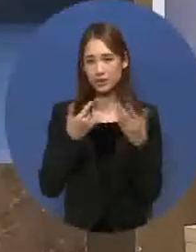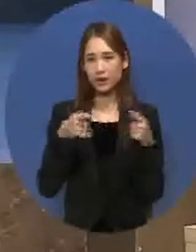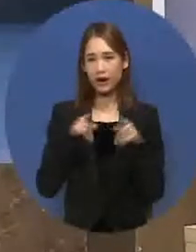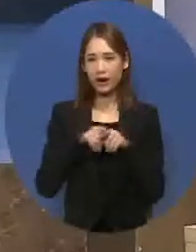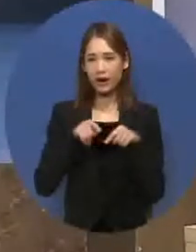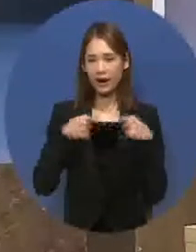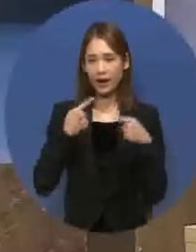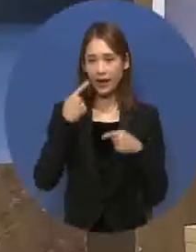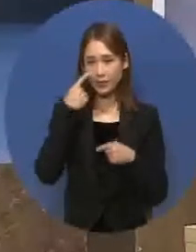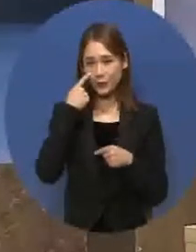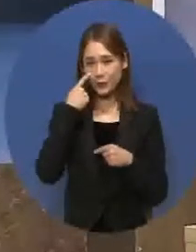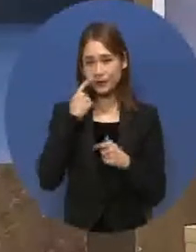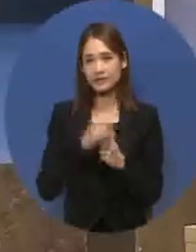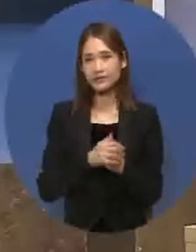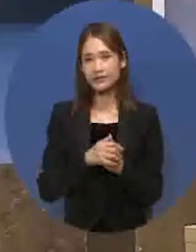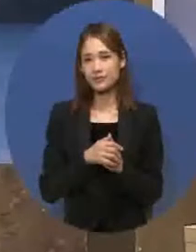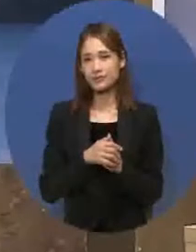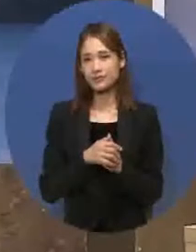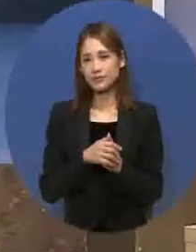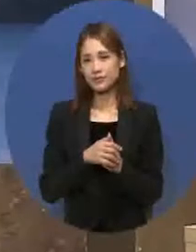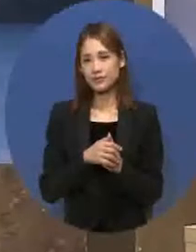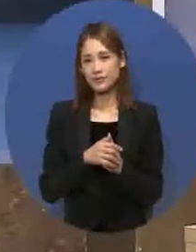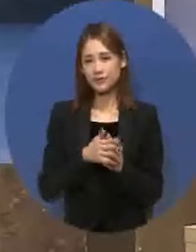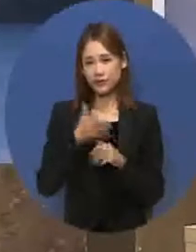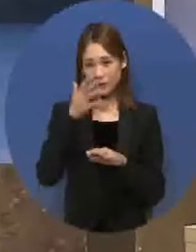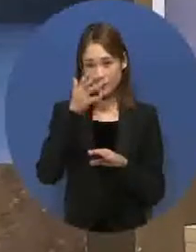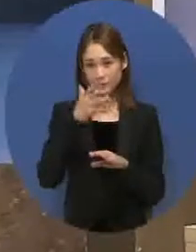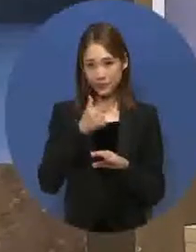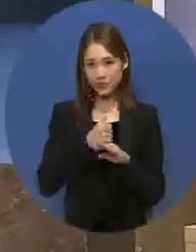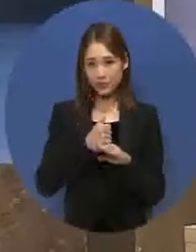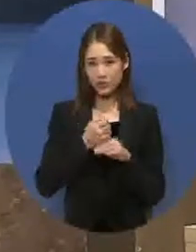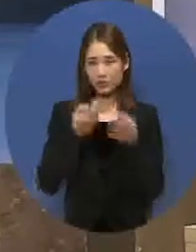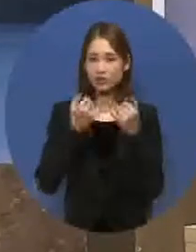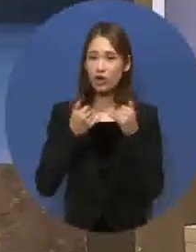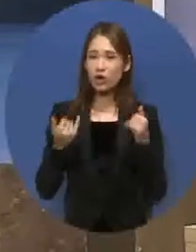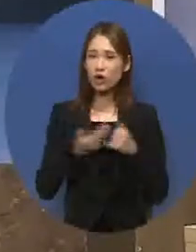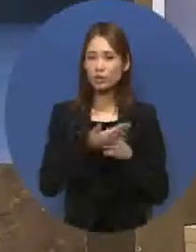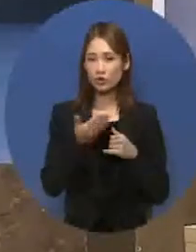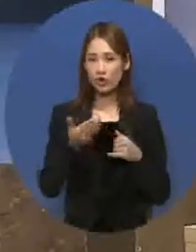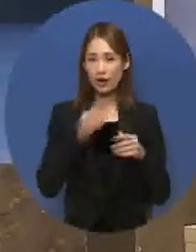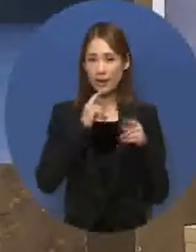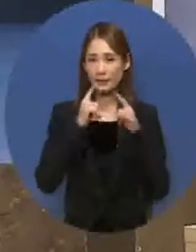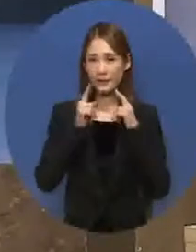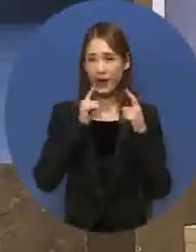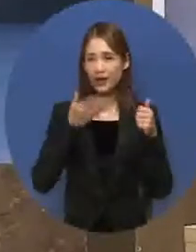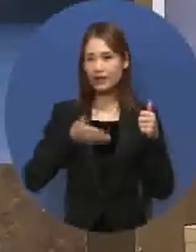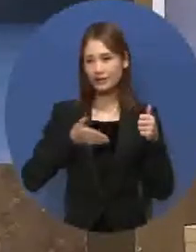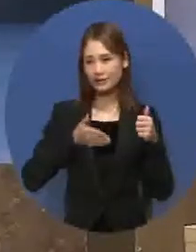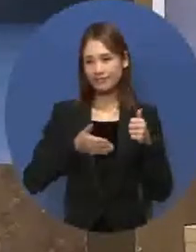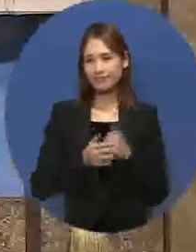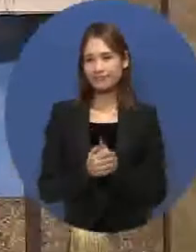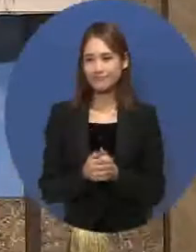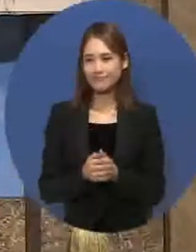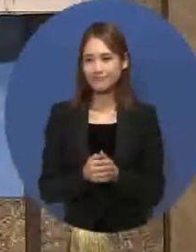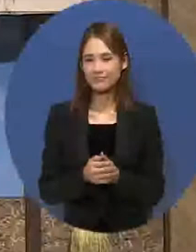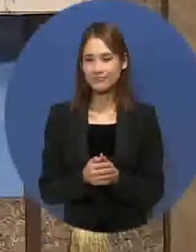함께 응원하도록 하겠습니다. 예. 그럼 마지막으로 시청자분들께 한 말씀 해 주시죠.